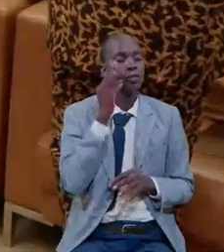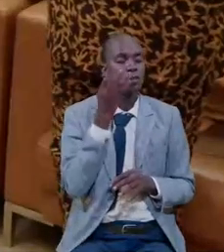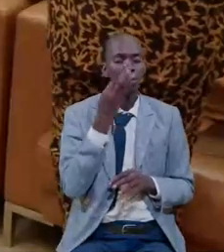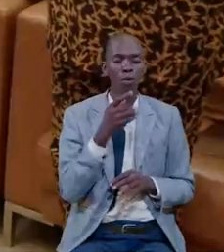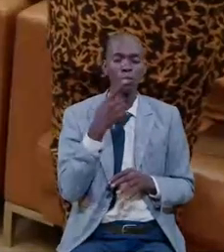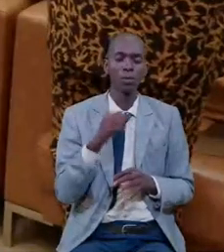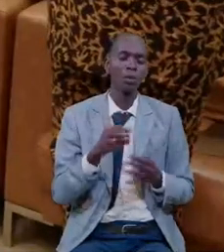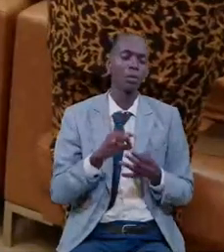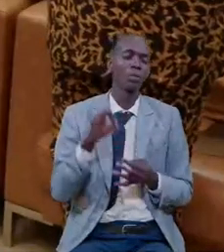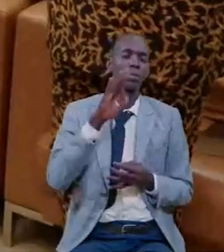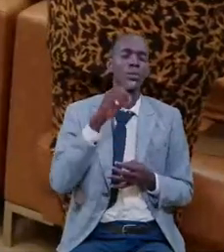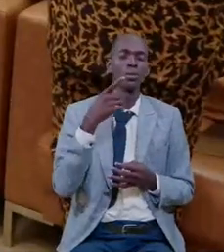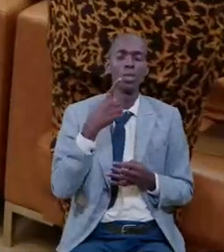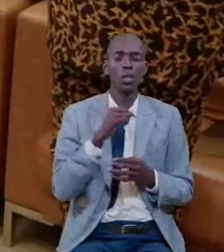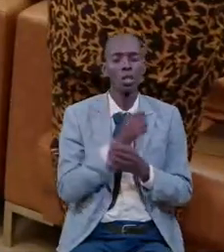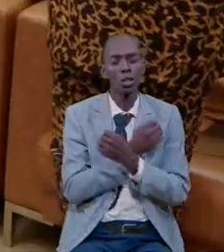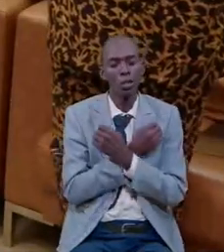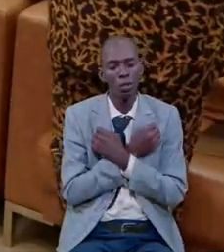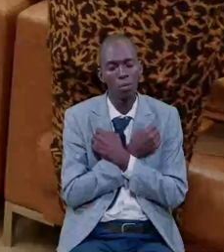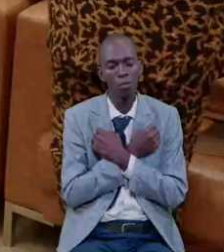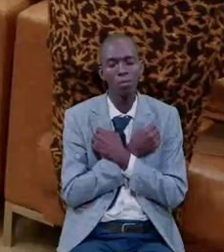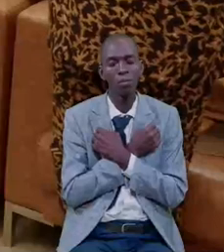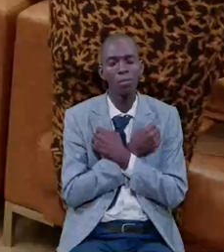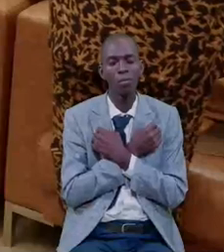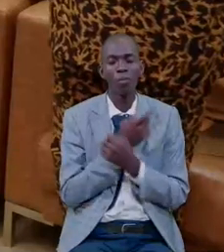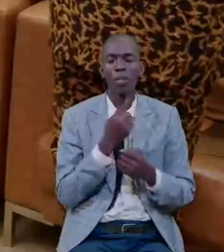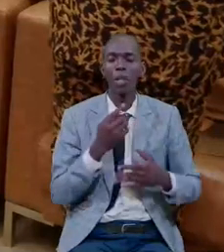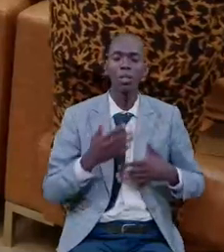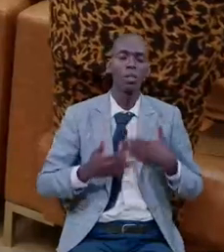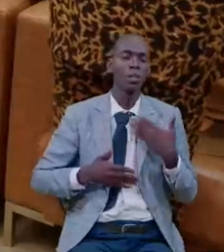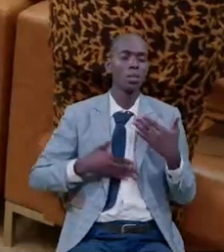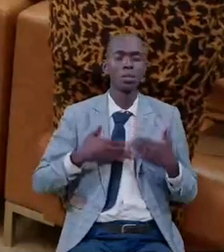de l'esprit, l'amour, la joie,